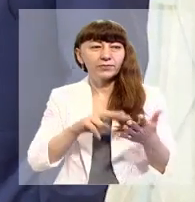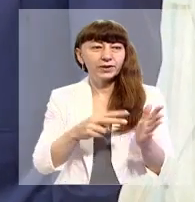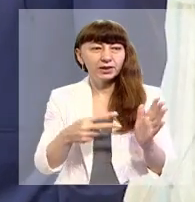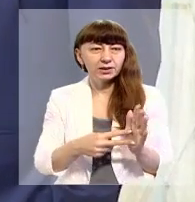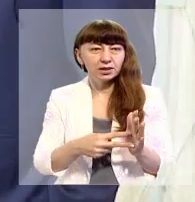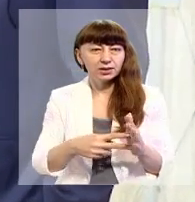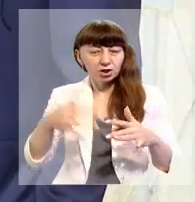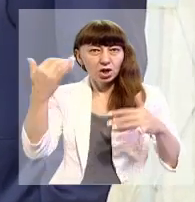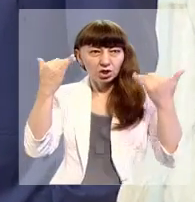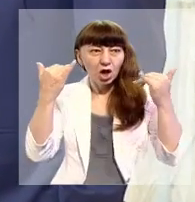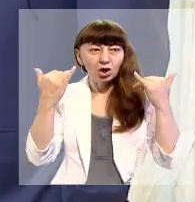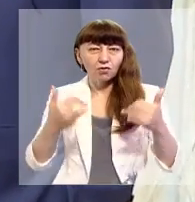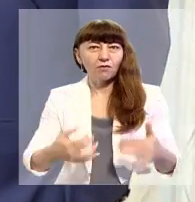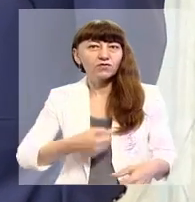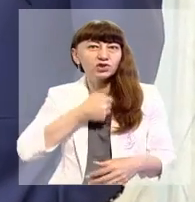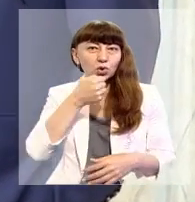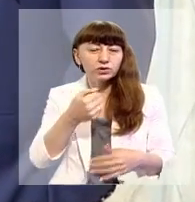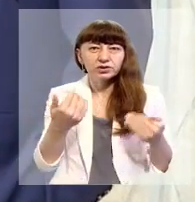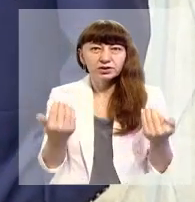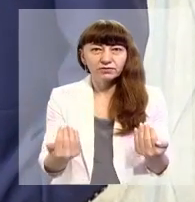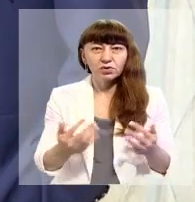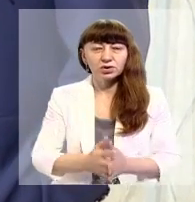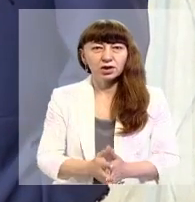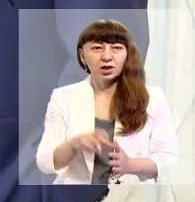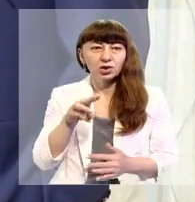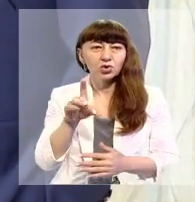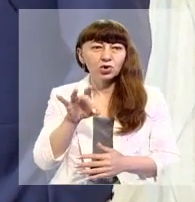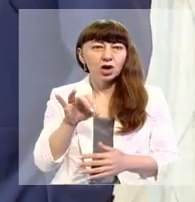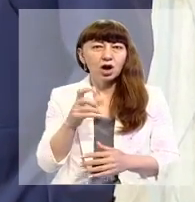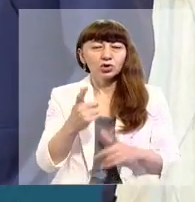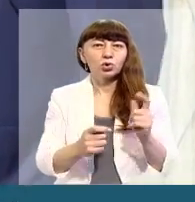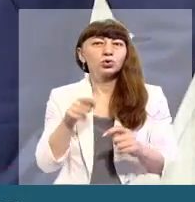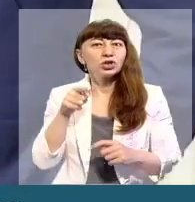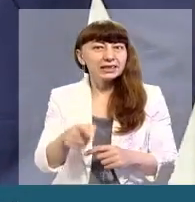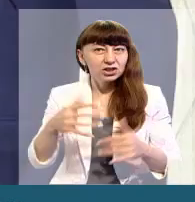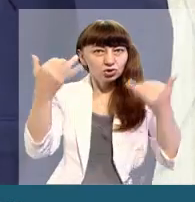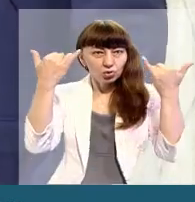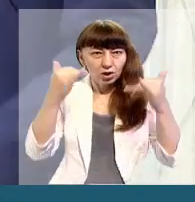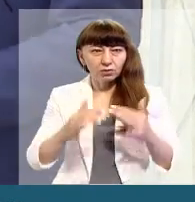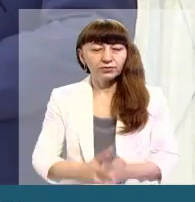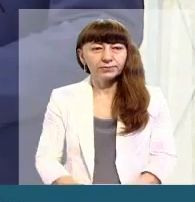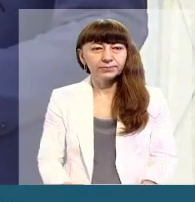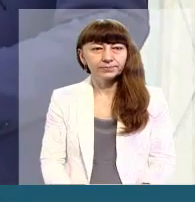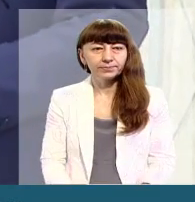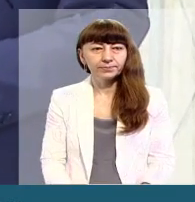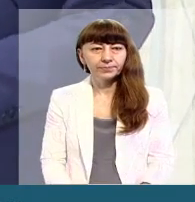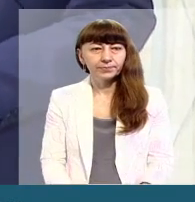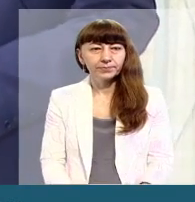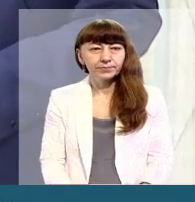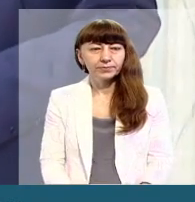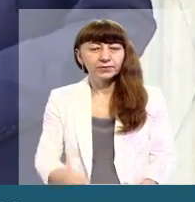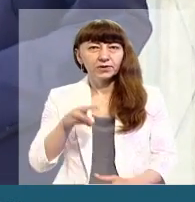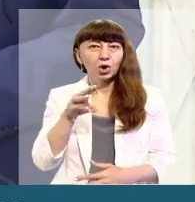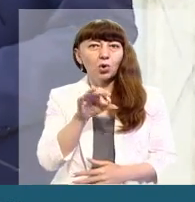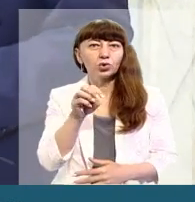да? Сегодня вот Турар, он доит 1000 голов. 1000 голов. Пилот